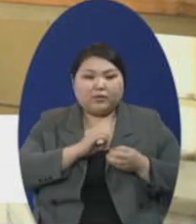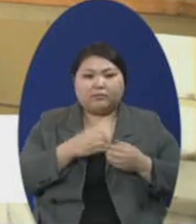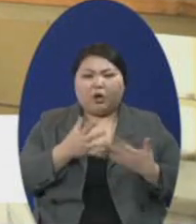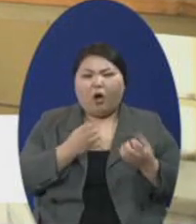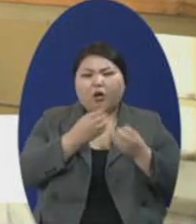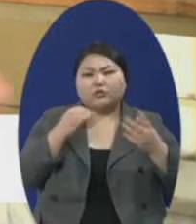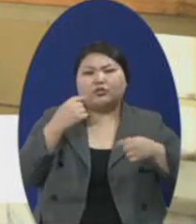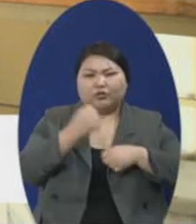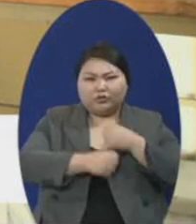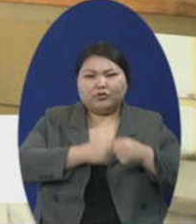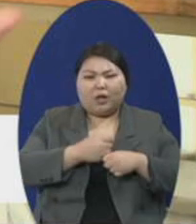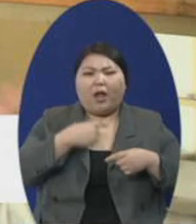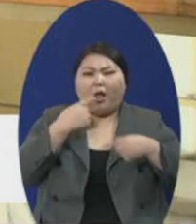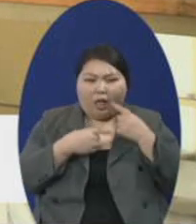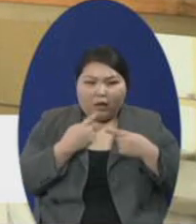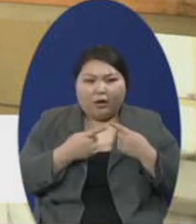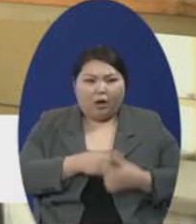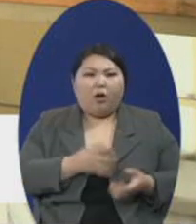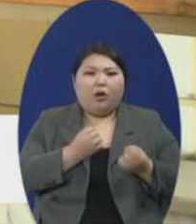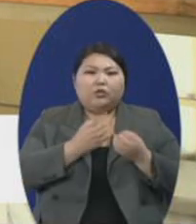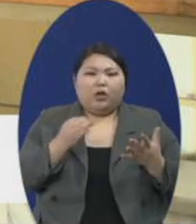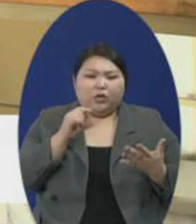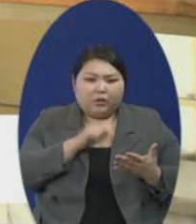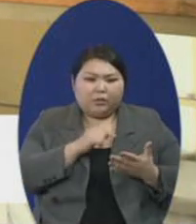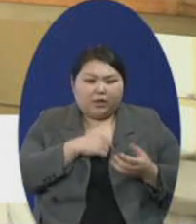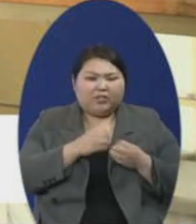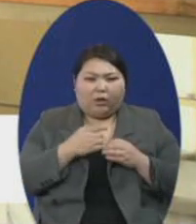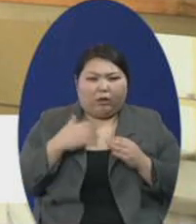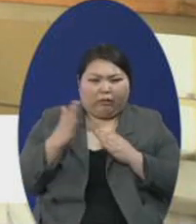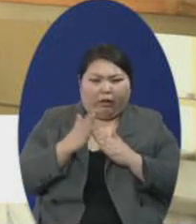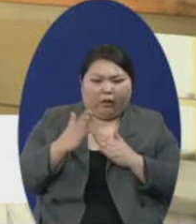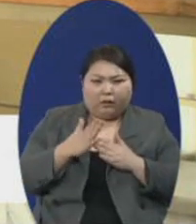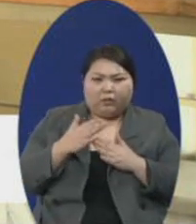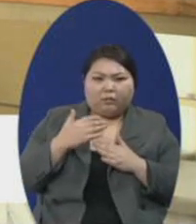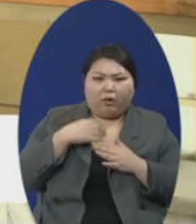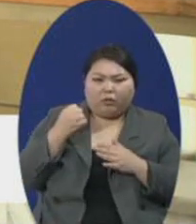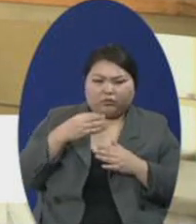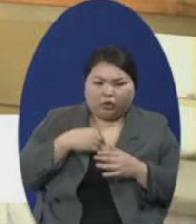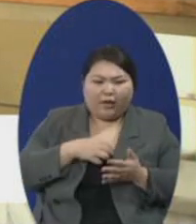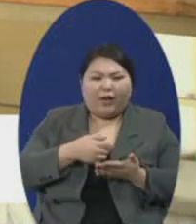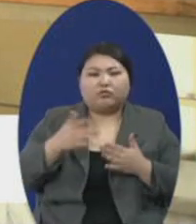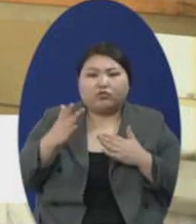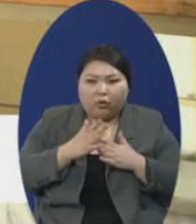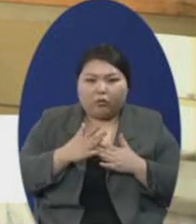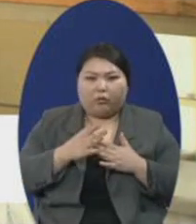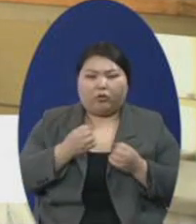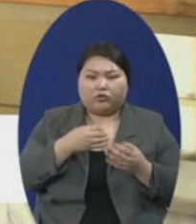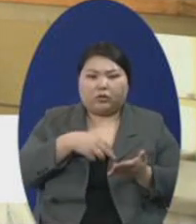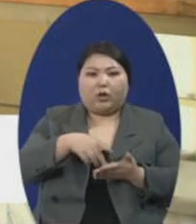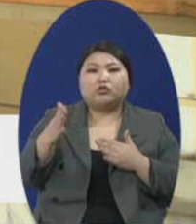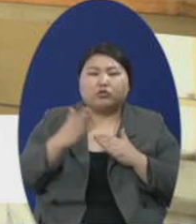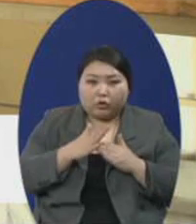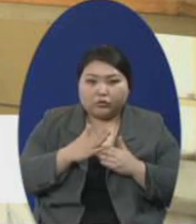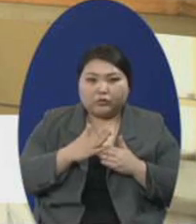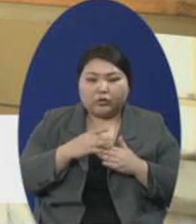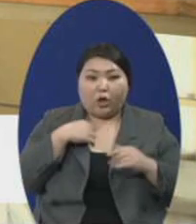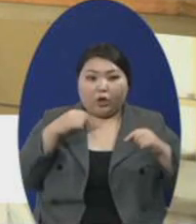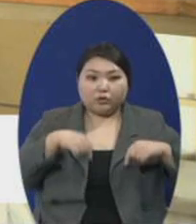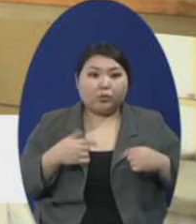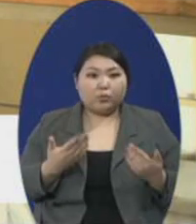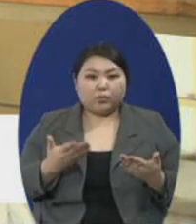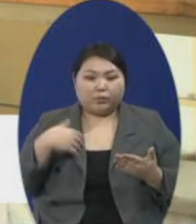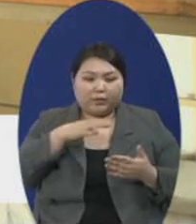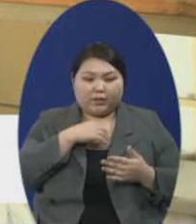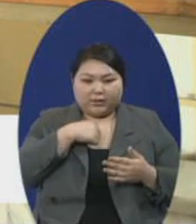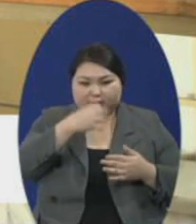ярьсан олон дарамтууд олон энэ зүйлийг их зогсоосон олон далын чинь нөлөө одоо бид энэ одоо